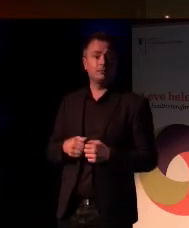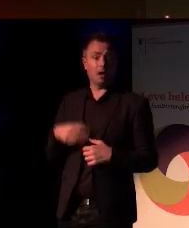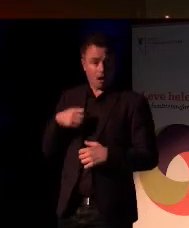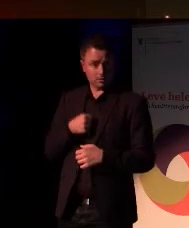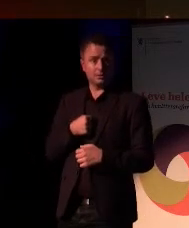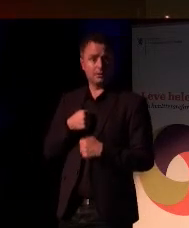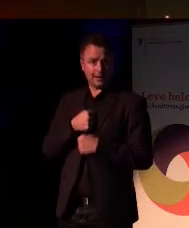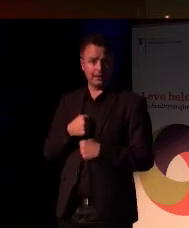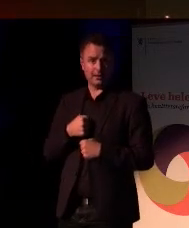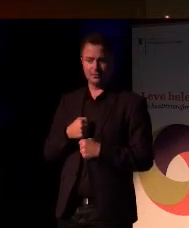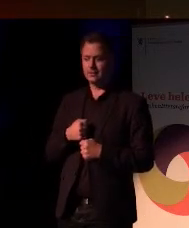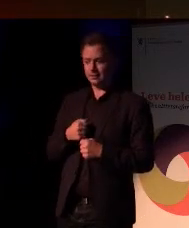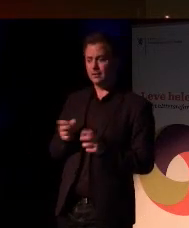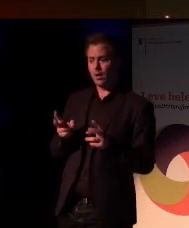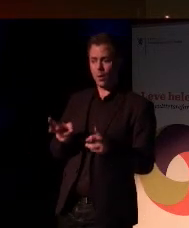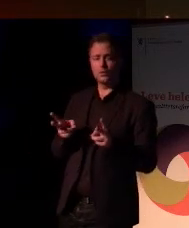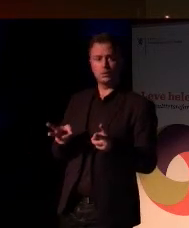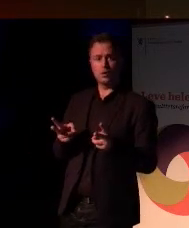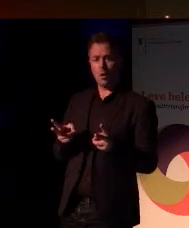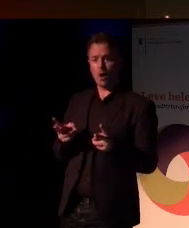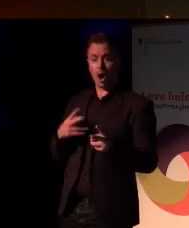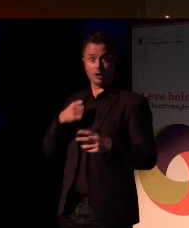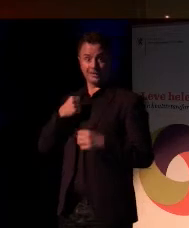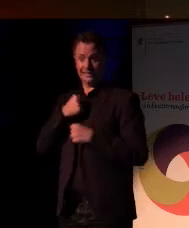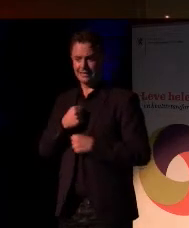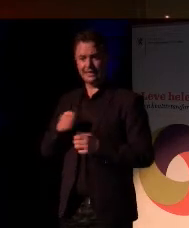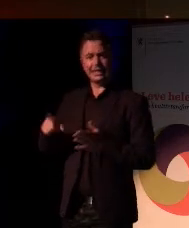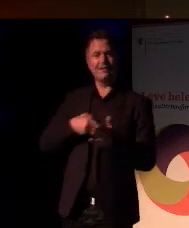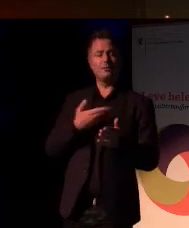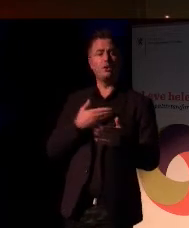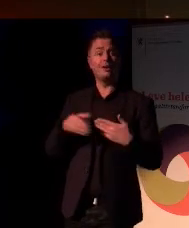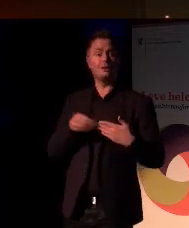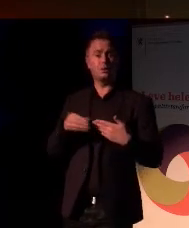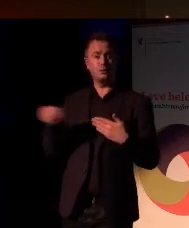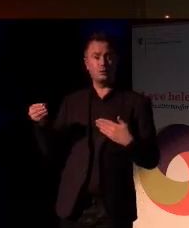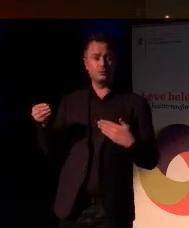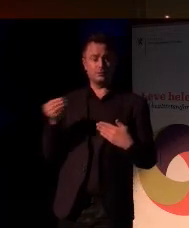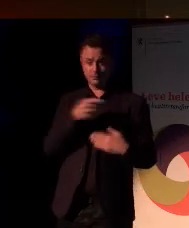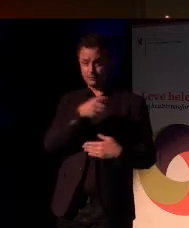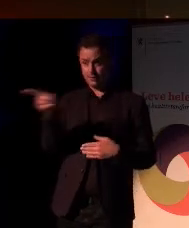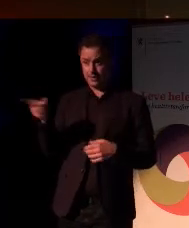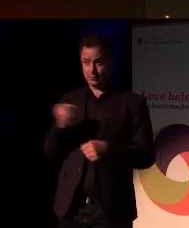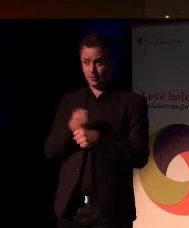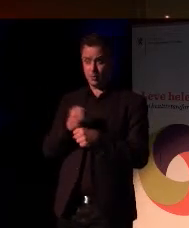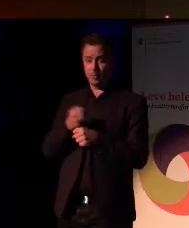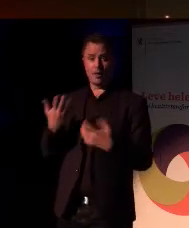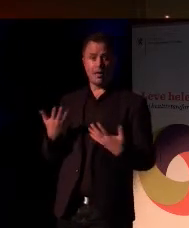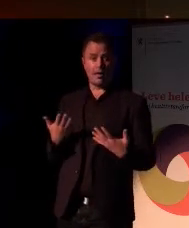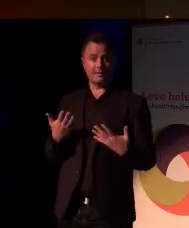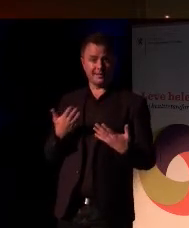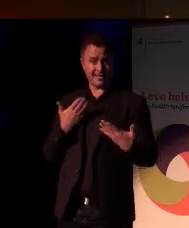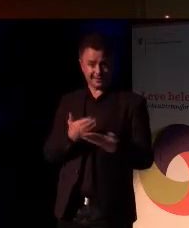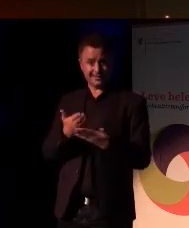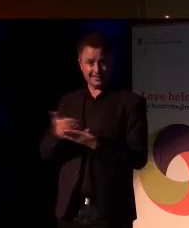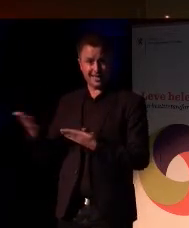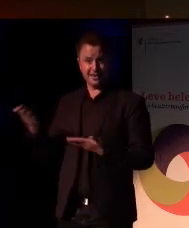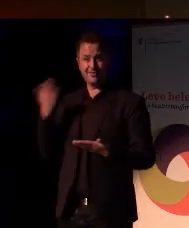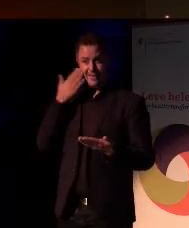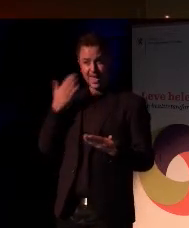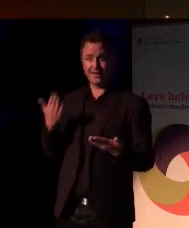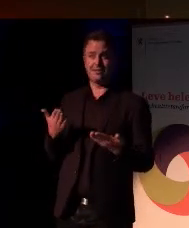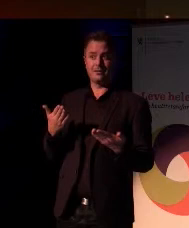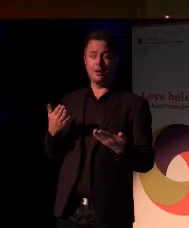Det er også en lidelse som er ressurskrevende. Og mange av dere som jobber i primærhelsetjenesten, så vet dere at mange av pasientene